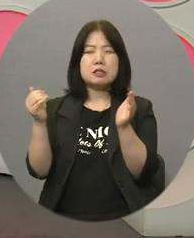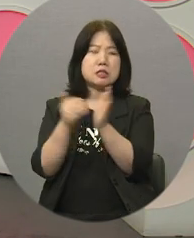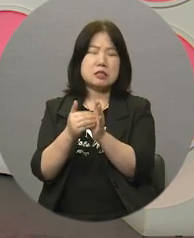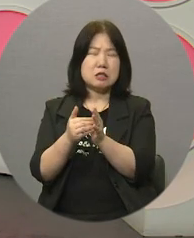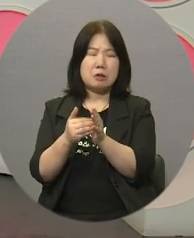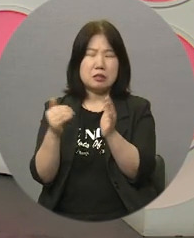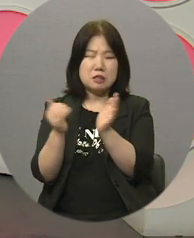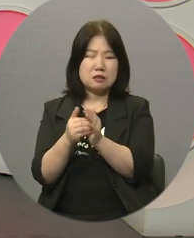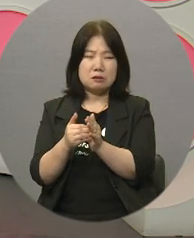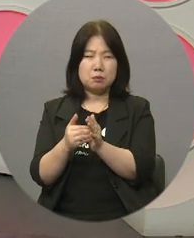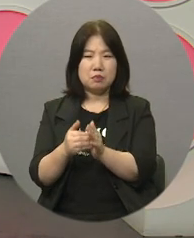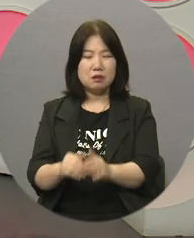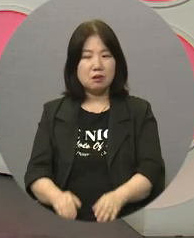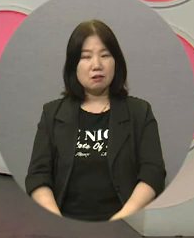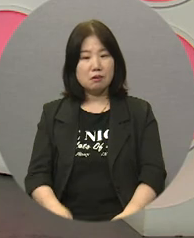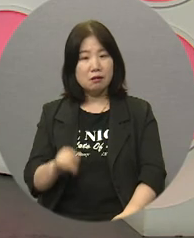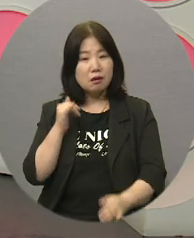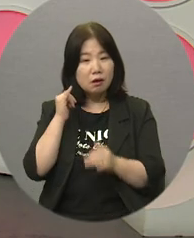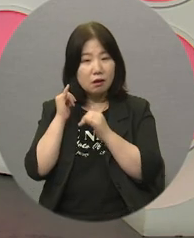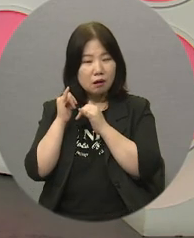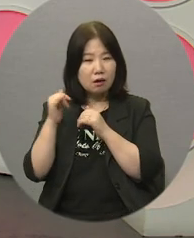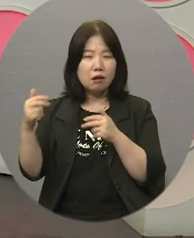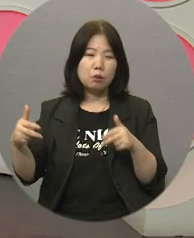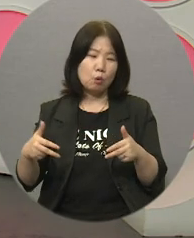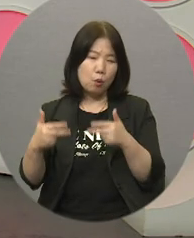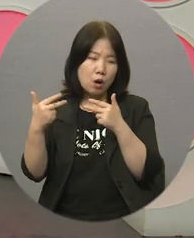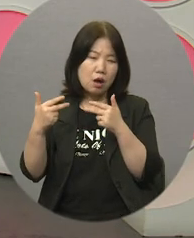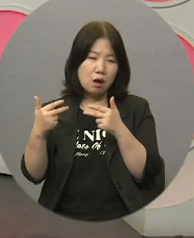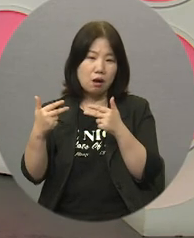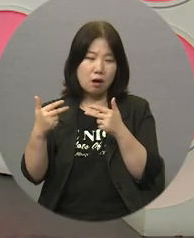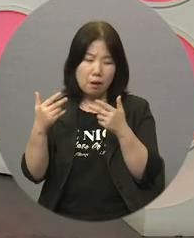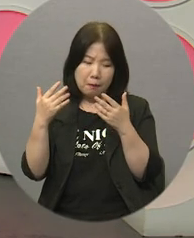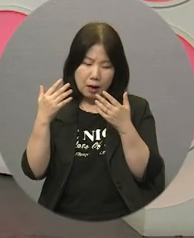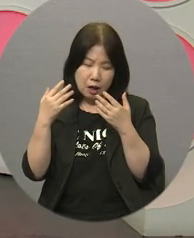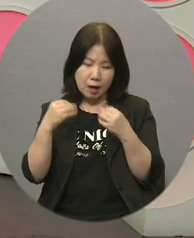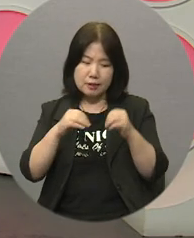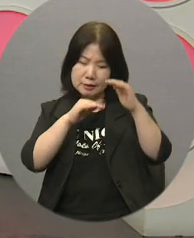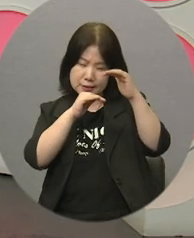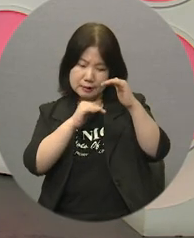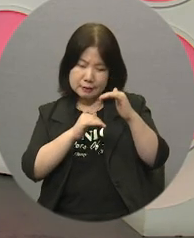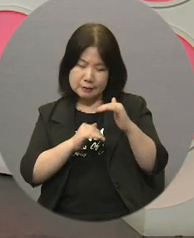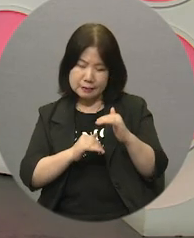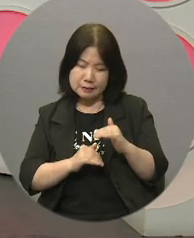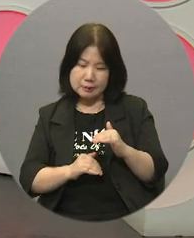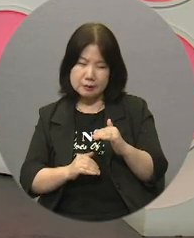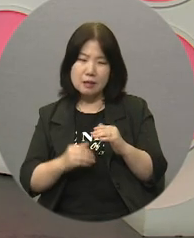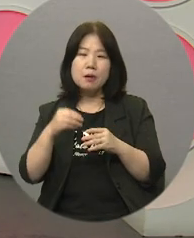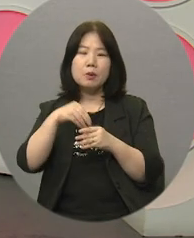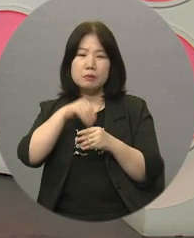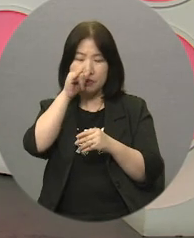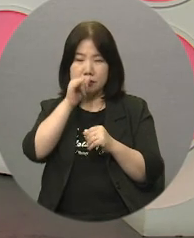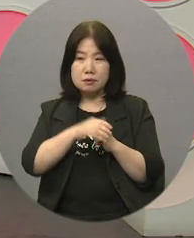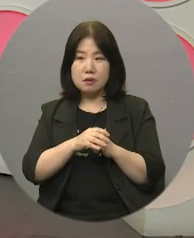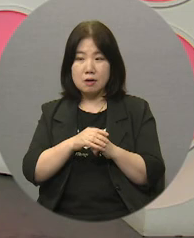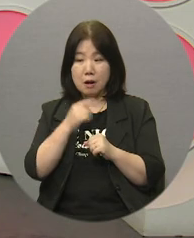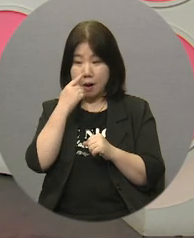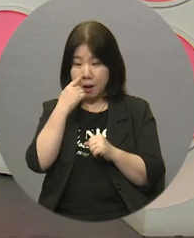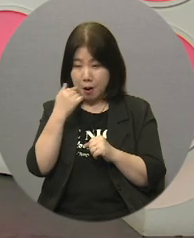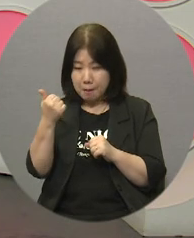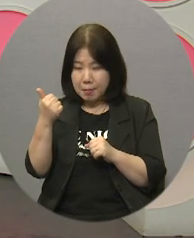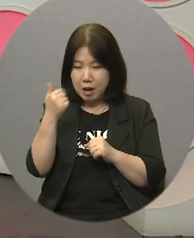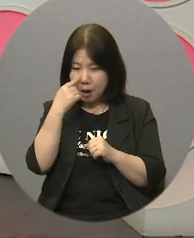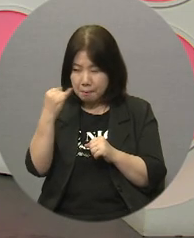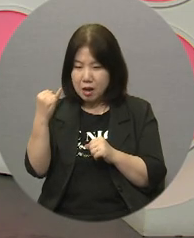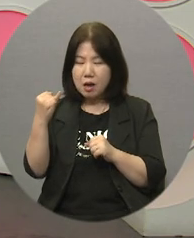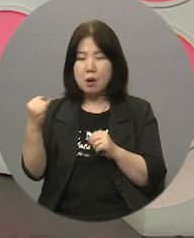그러나 이 통화에 얼마나 많은 말이 숨겨져 있는지 엄마와 눈만 마주쳐도 압니다.